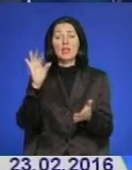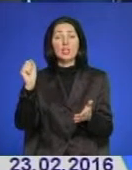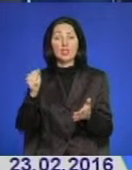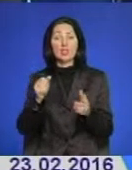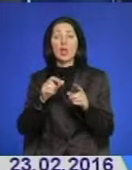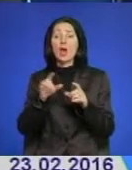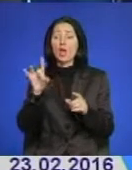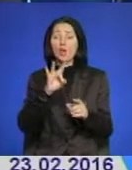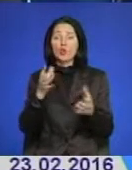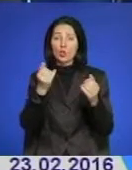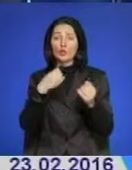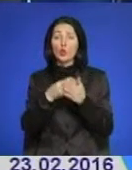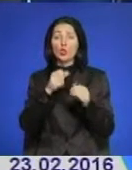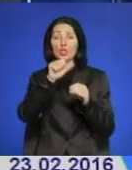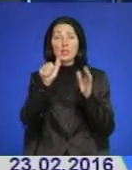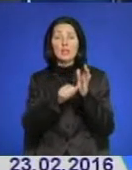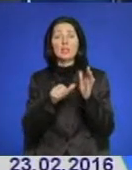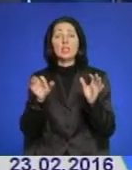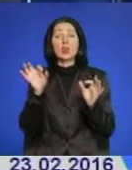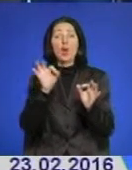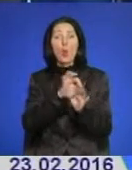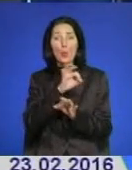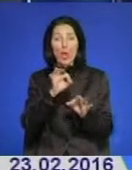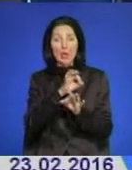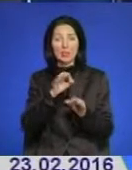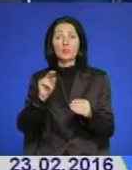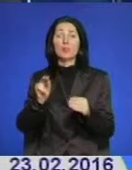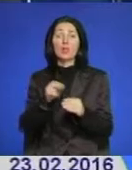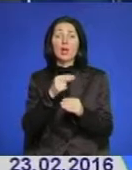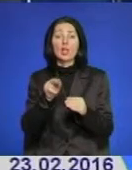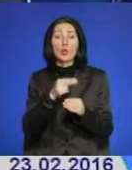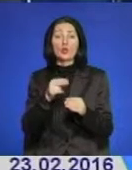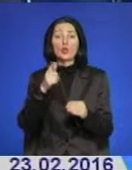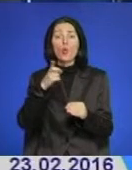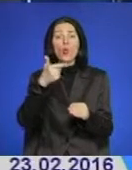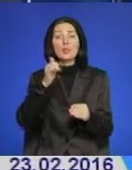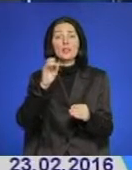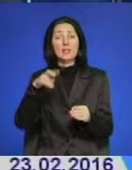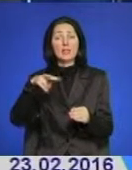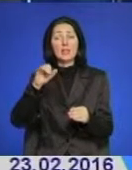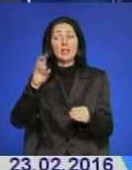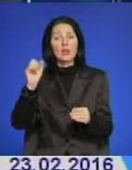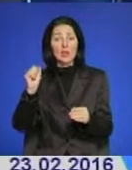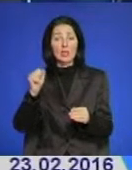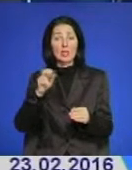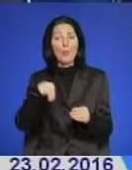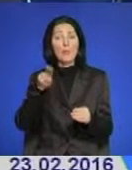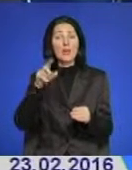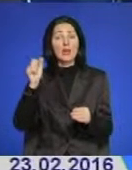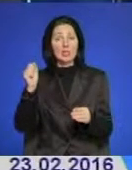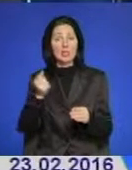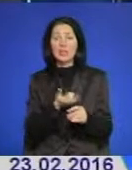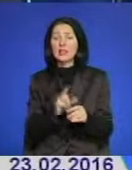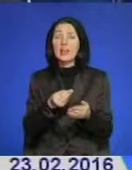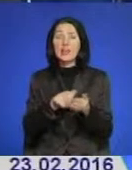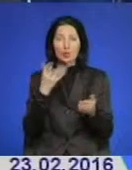проєктів. По одному об'єкту відремонтують в Козівському, Гусятинському, Лановецькому та Підгаєцькому районах. Найдорожчий інвестиційний проєкт –